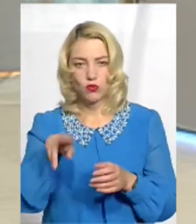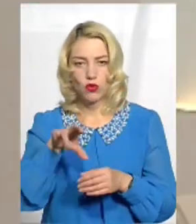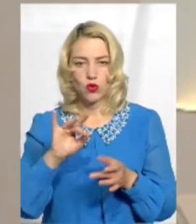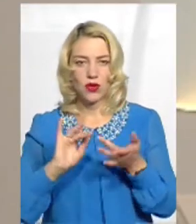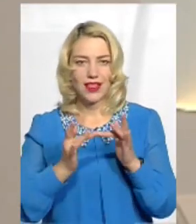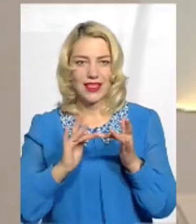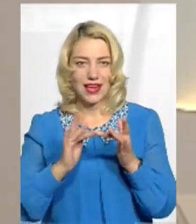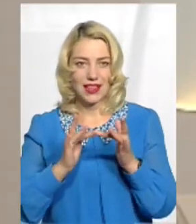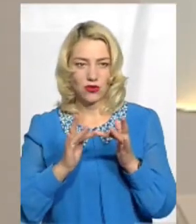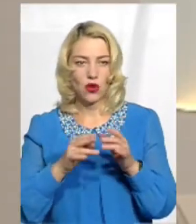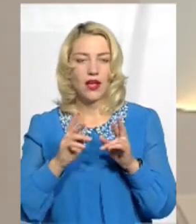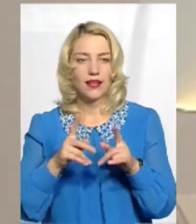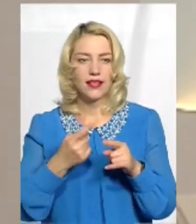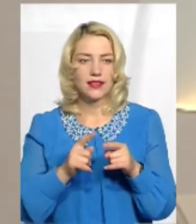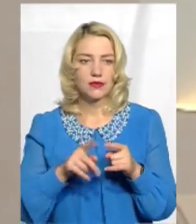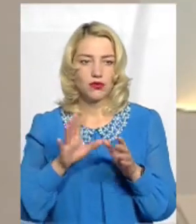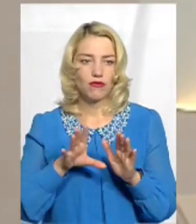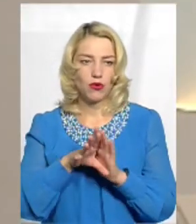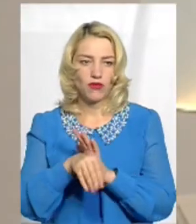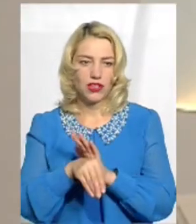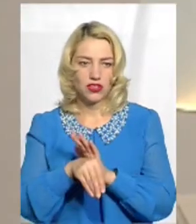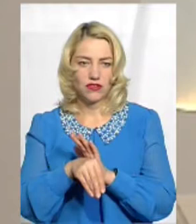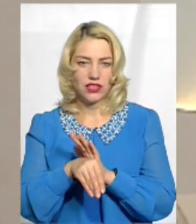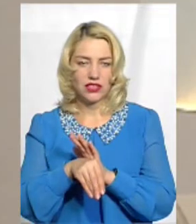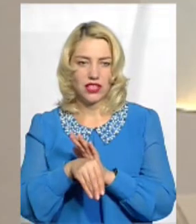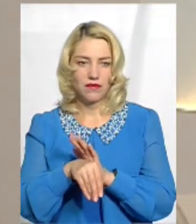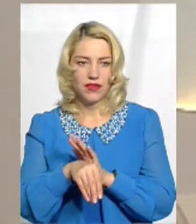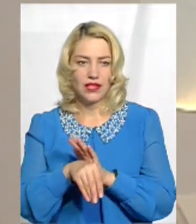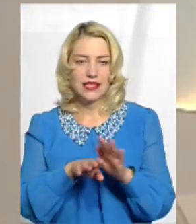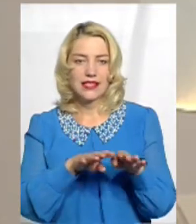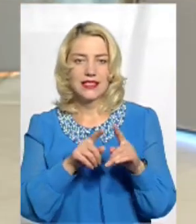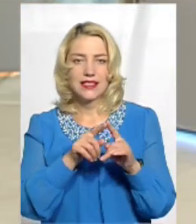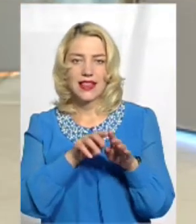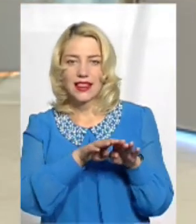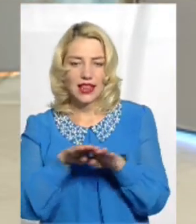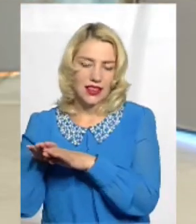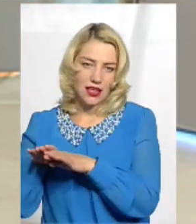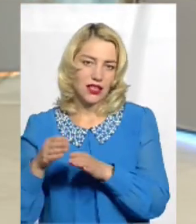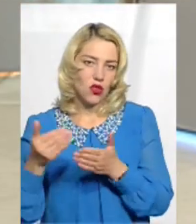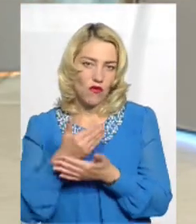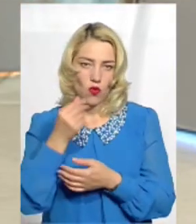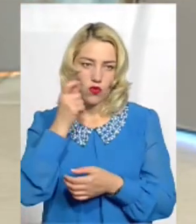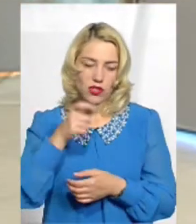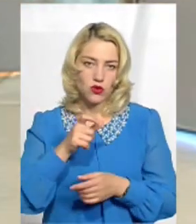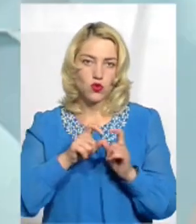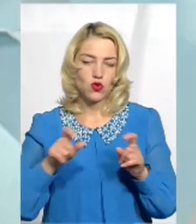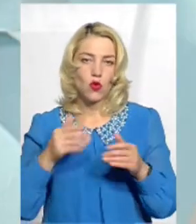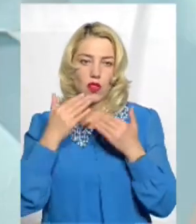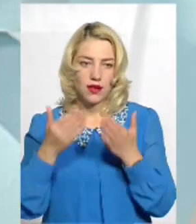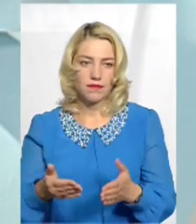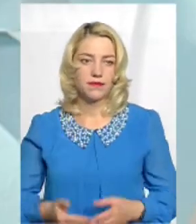інтернет. Як там будуть запроваджувати стандарти нової української школи?